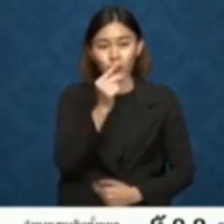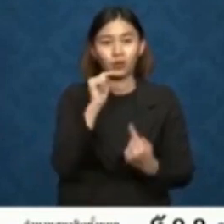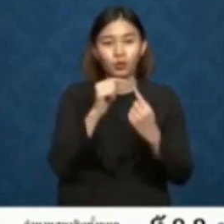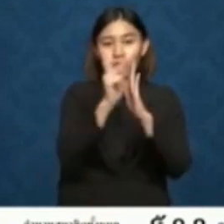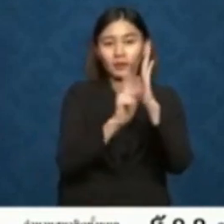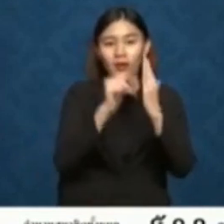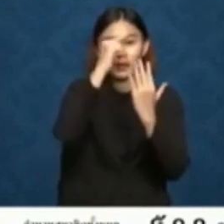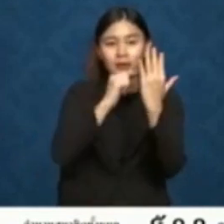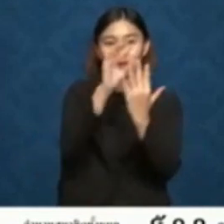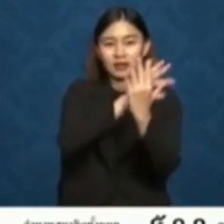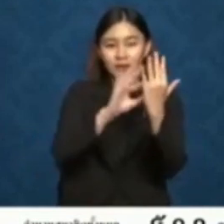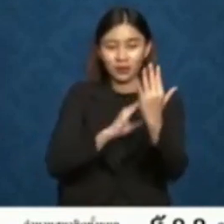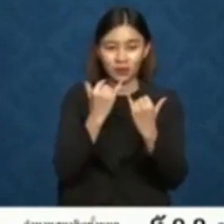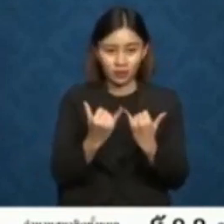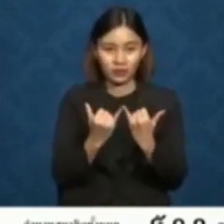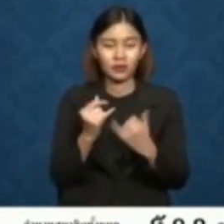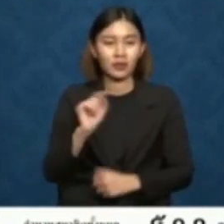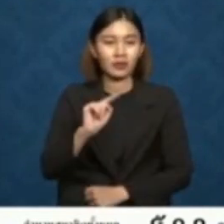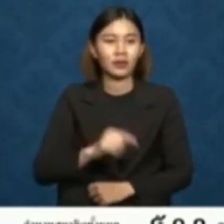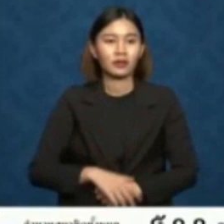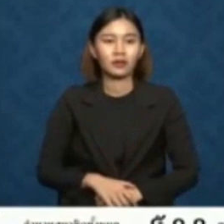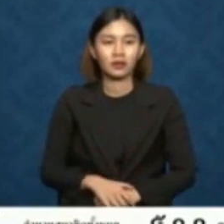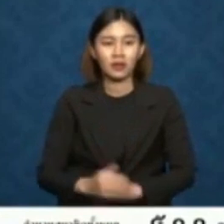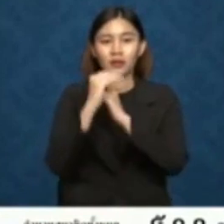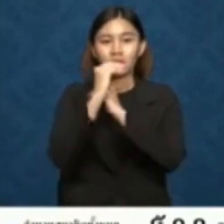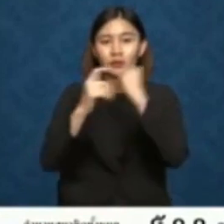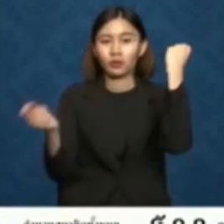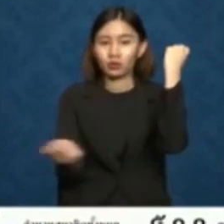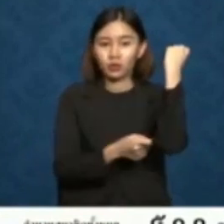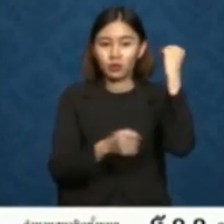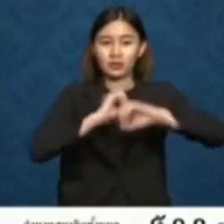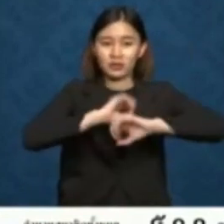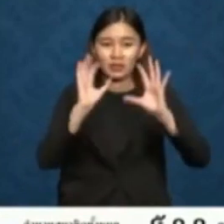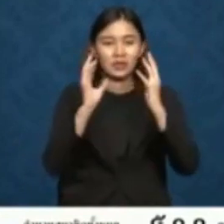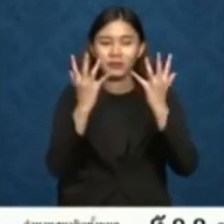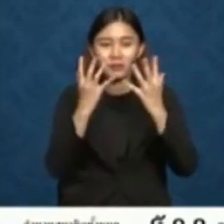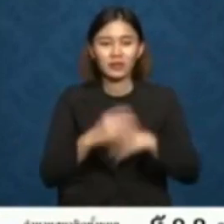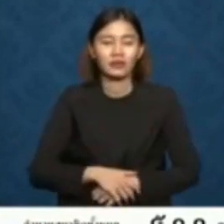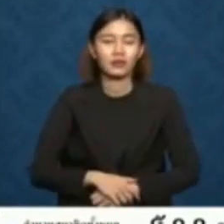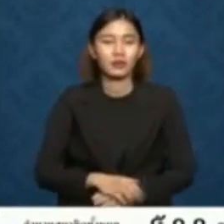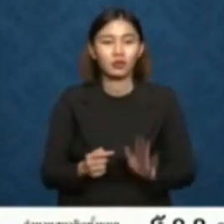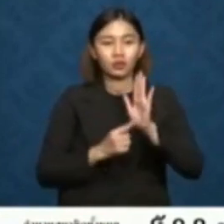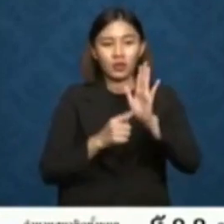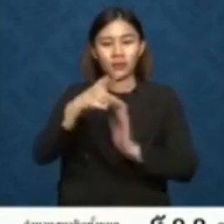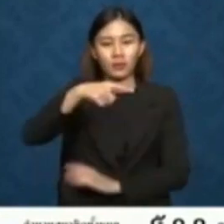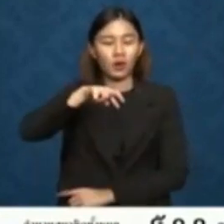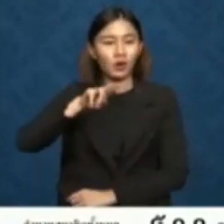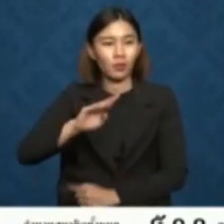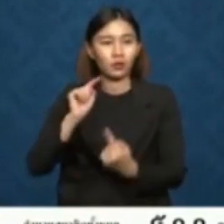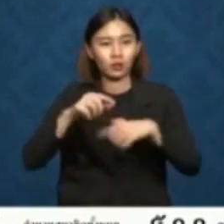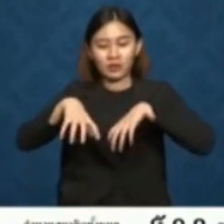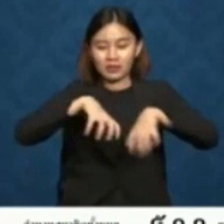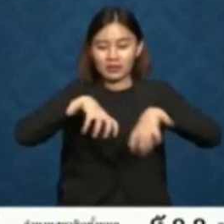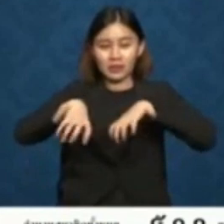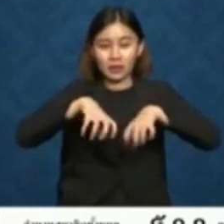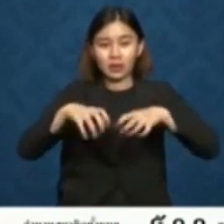แล้วแต่พอเรามาดูกฎหมายในประเทศไทยครับของเราเนี่ยไม่ได้มีการกำหนดบทลงโทษให้ชัดเจนมากนักนะครับ